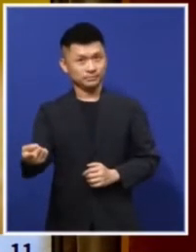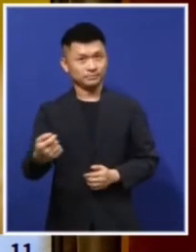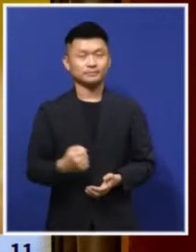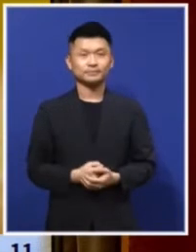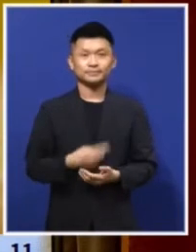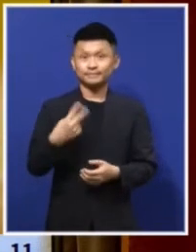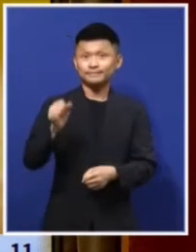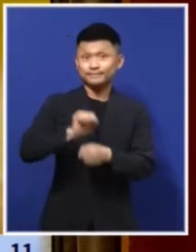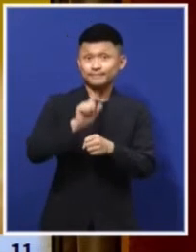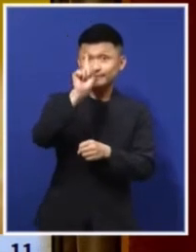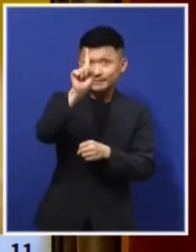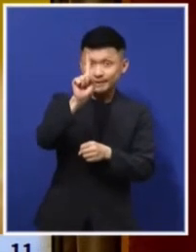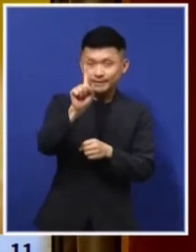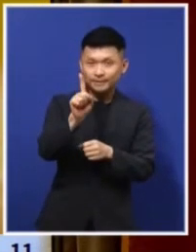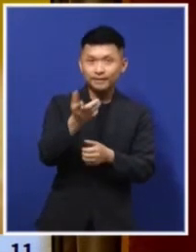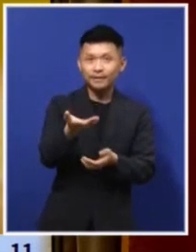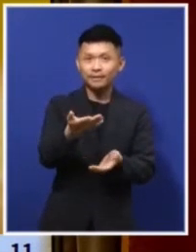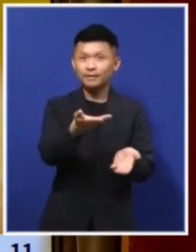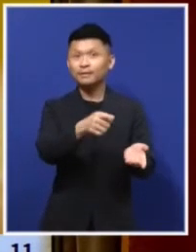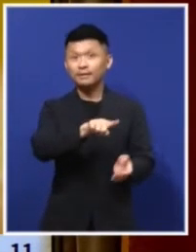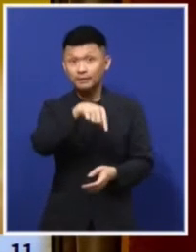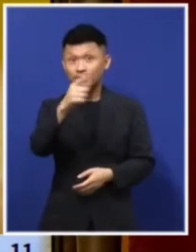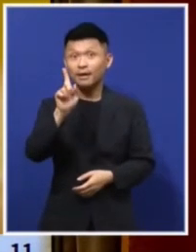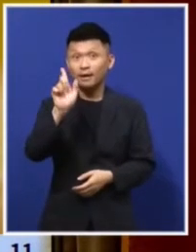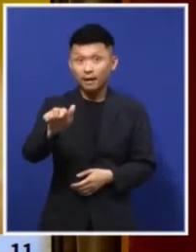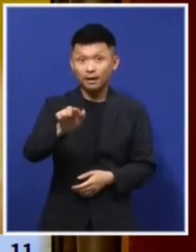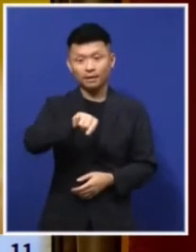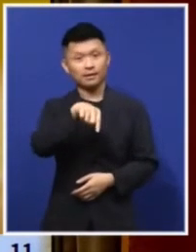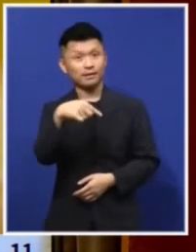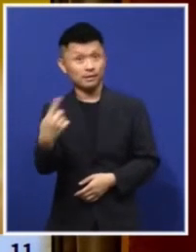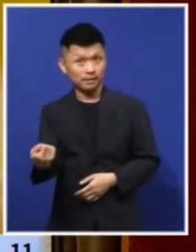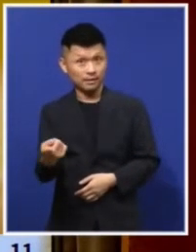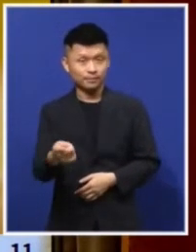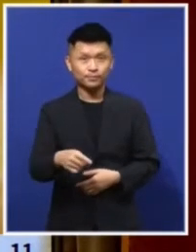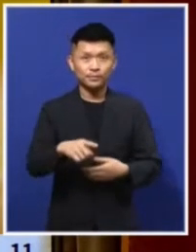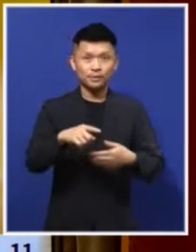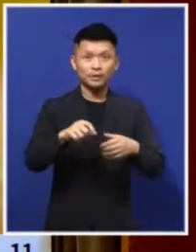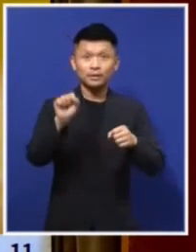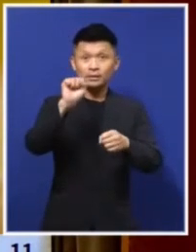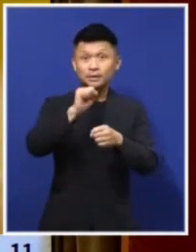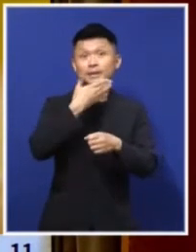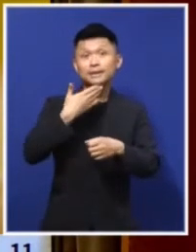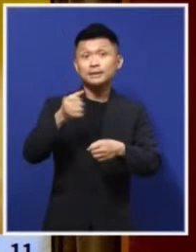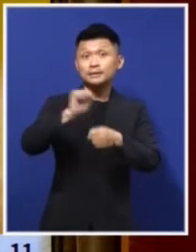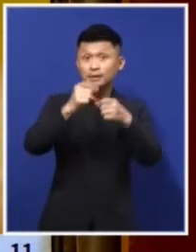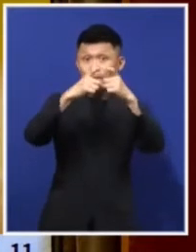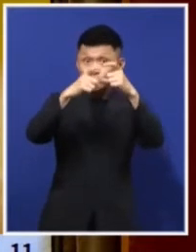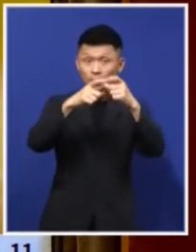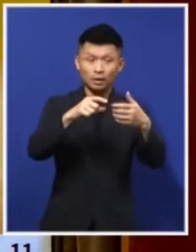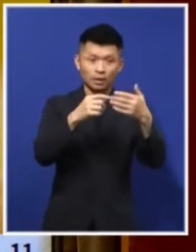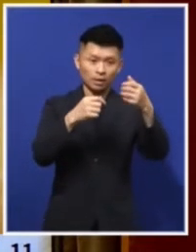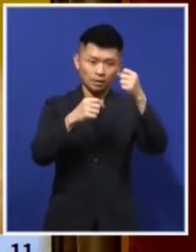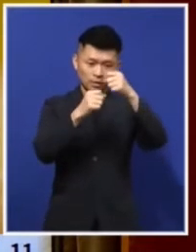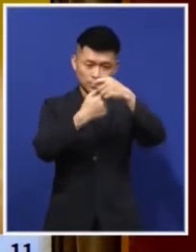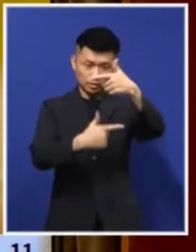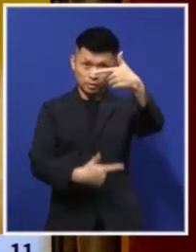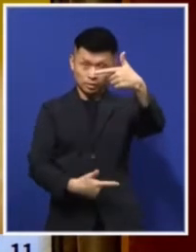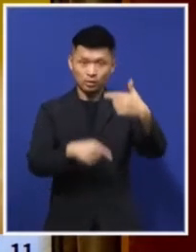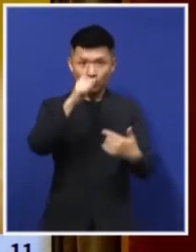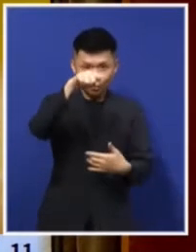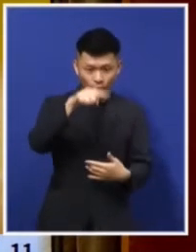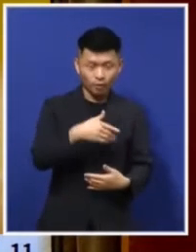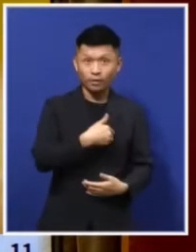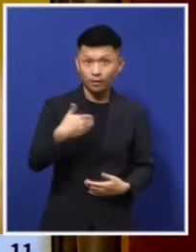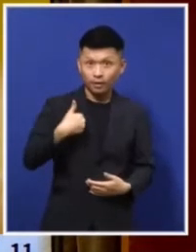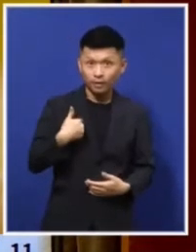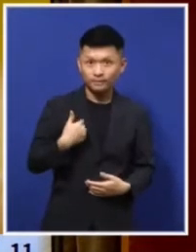多一个引导的按钮，只要按下就可以进入勾选加码券，那它会自动带出所有跟我共同绑定的这